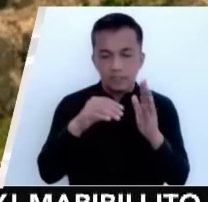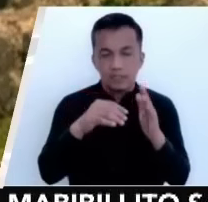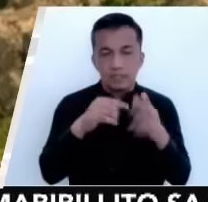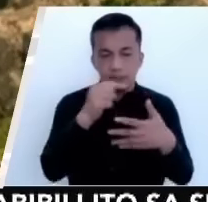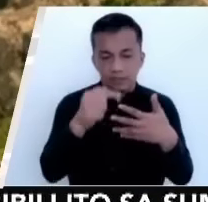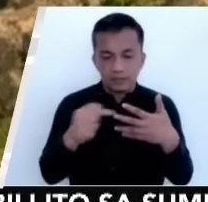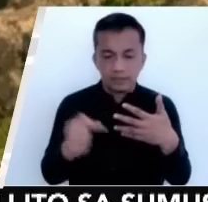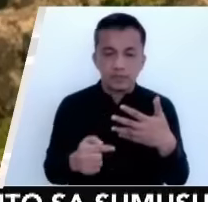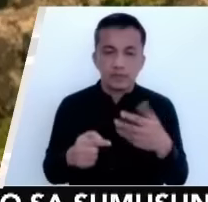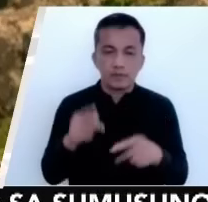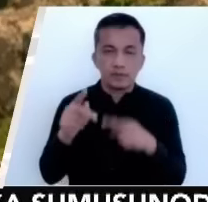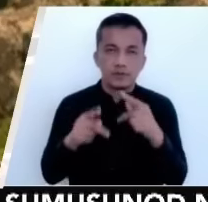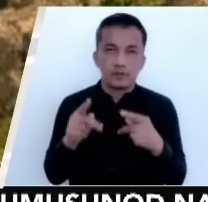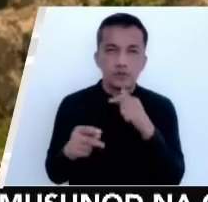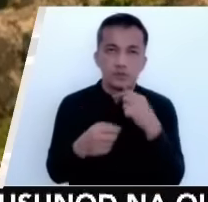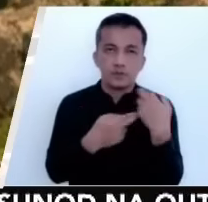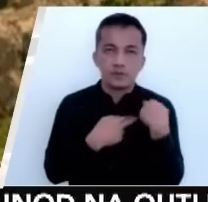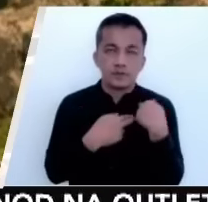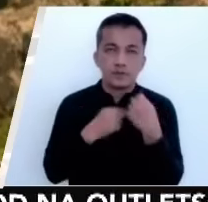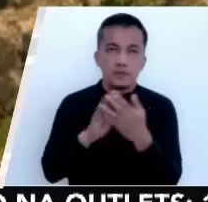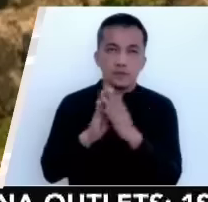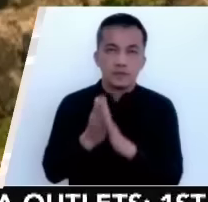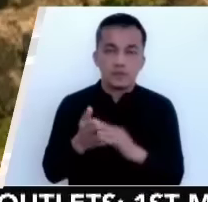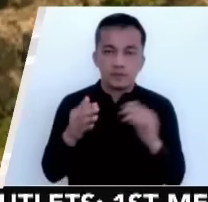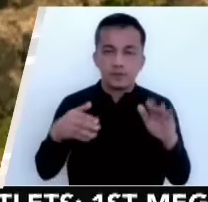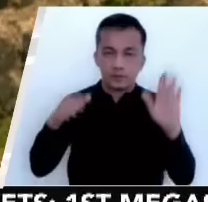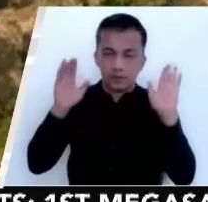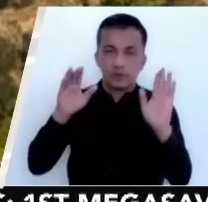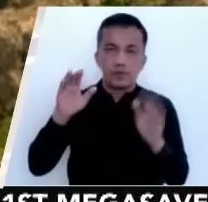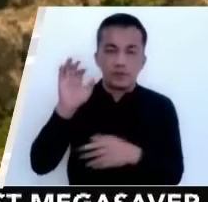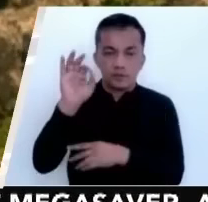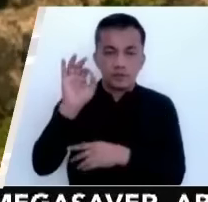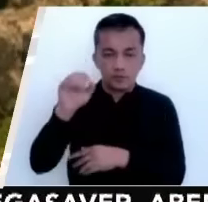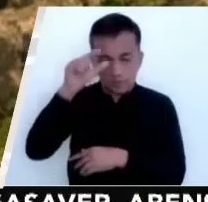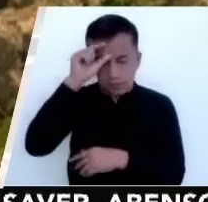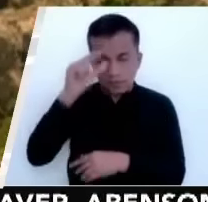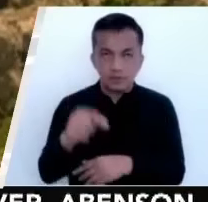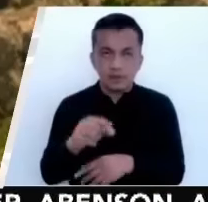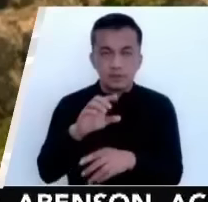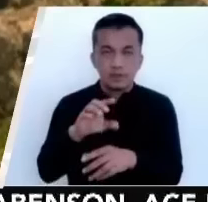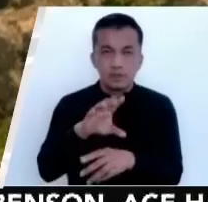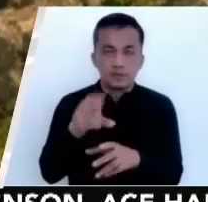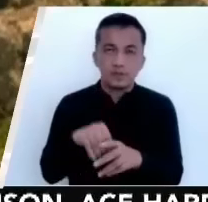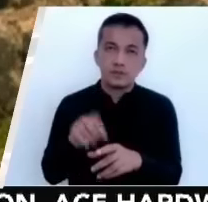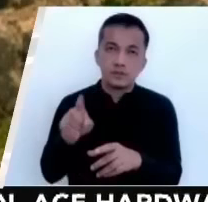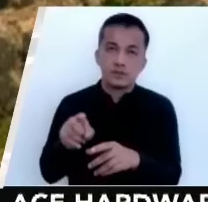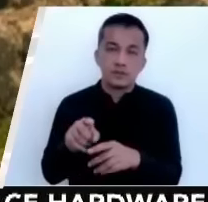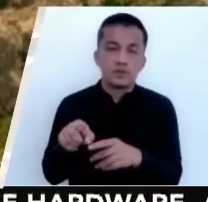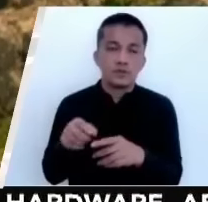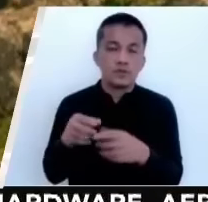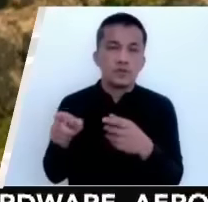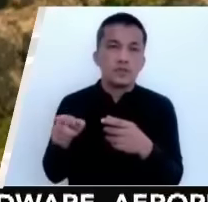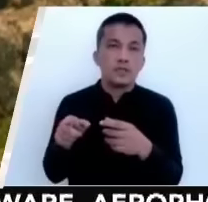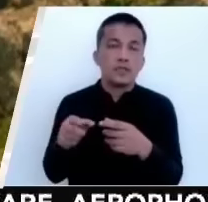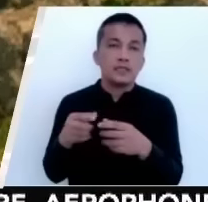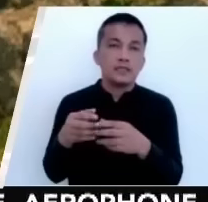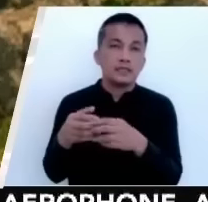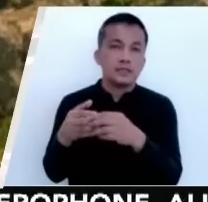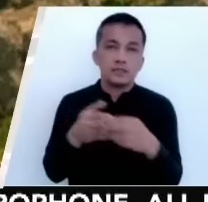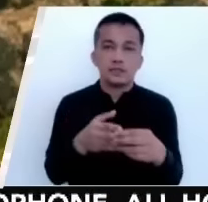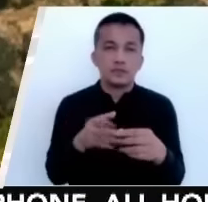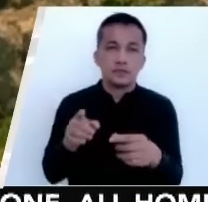sa mapayapang pagsuko ni Pastor Apollo C. Quibuloy. Sa katunayan, isa umano sa naging tulay si Davao del Norte Governor Edwin Hubahib.